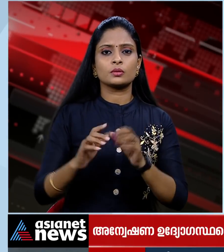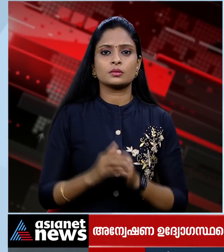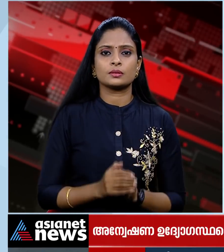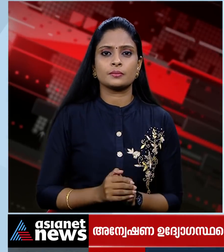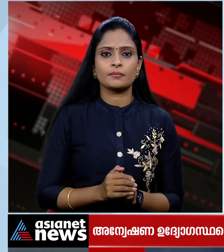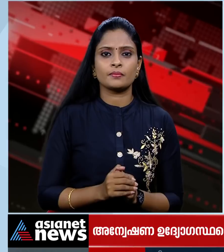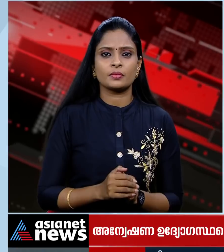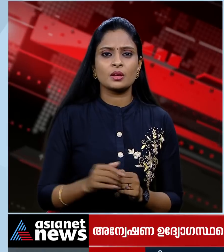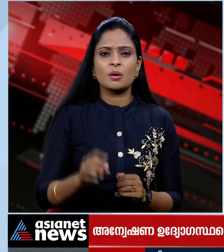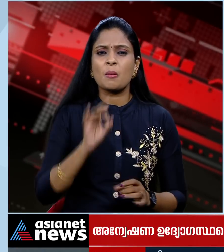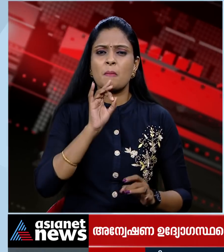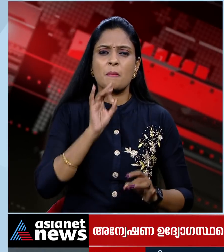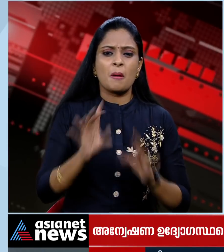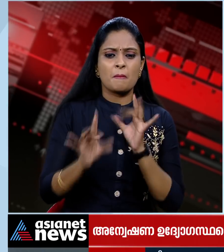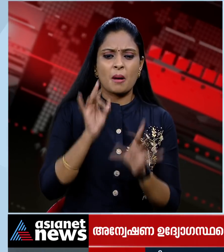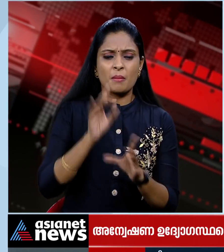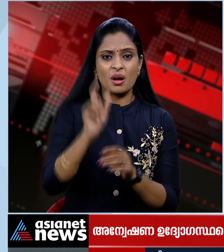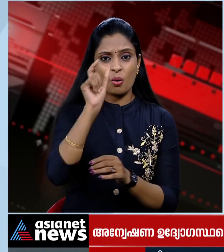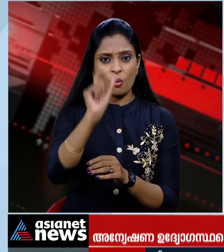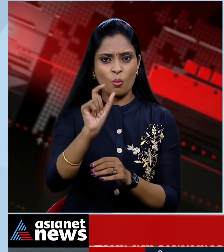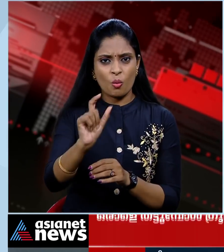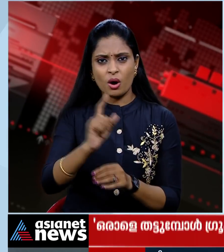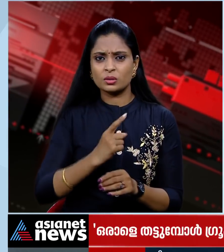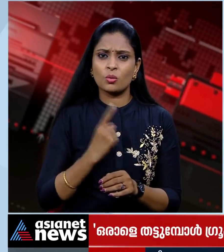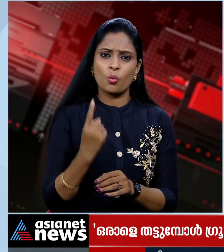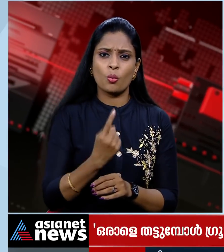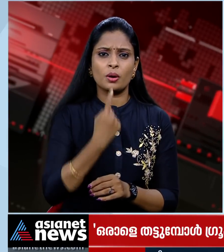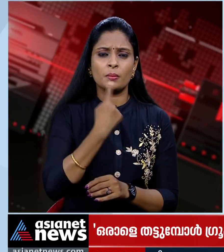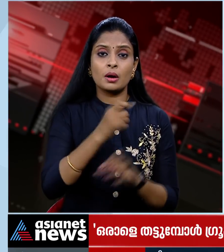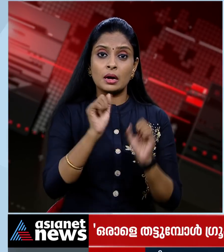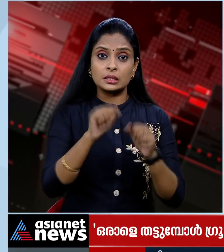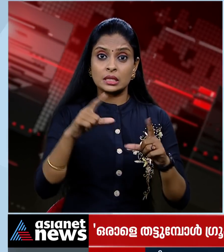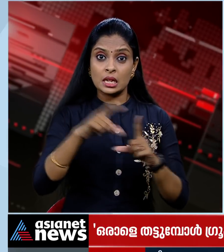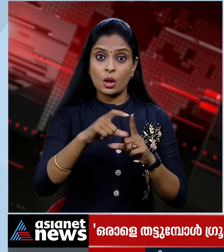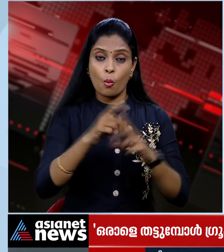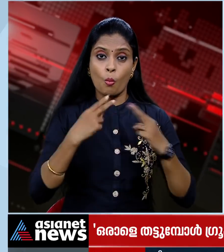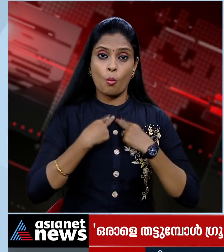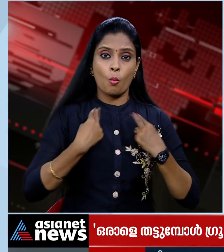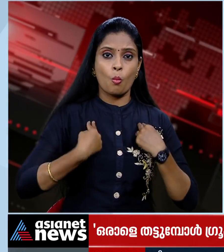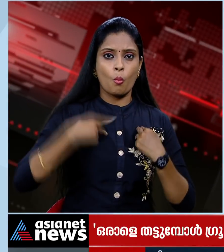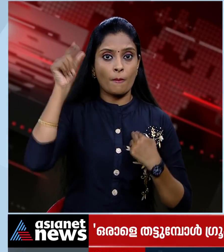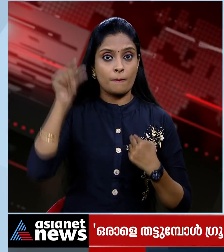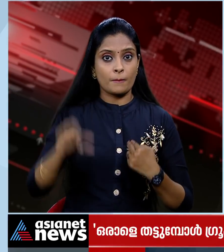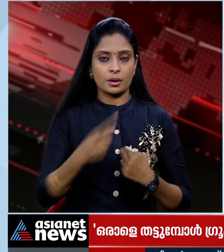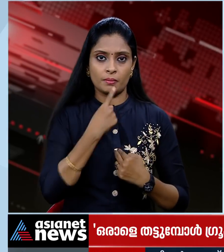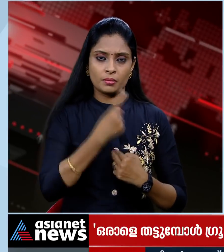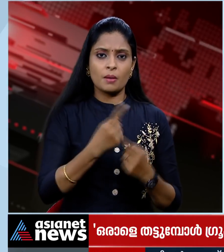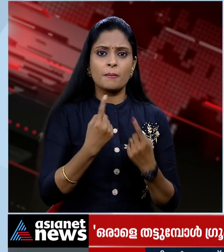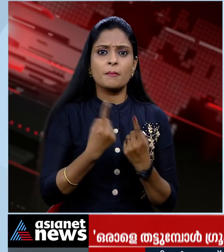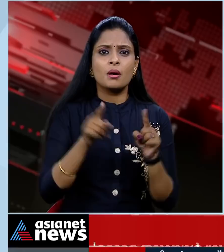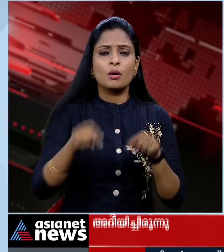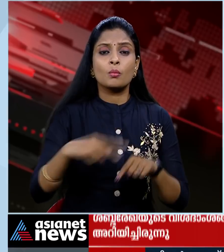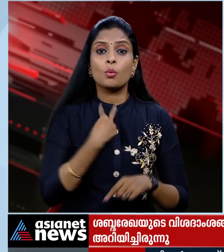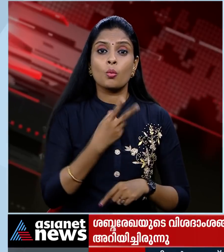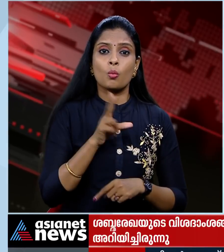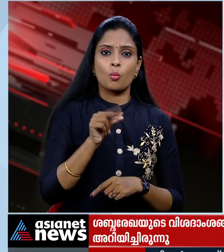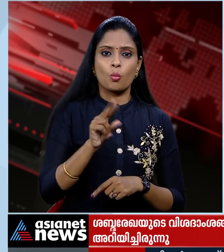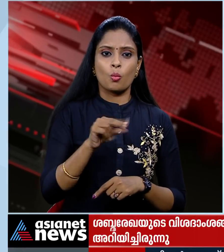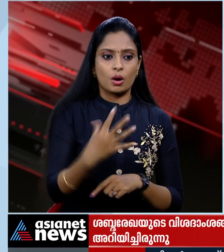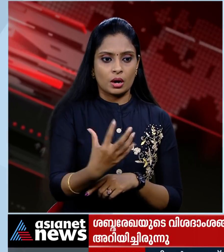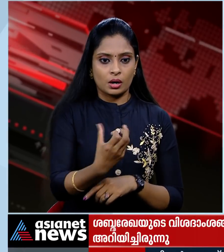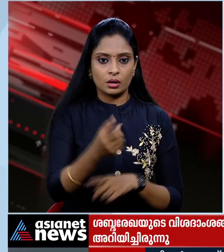വെറും ശാപവചനങ്ങളാണ് ദിലീപ് പറഞ്ഞതെന്നായിരുന്നു ദിലീപിന്റെ അഭിഭാഷകൻ കോടതിയിൽ വാദിച്ചത്. ഇപ്പോൾ ഈ ശബ്ദരേഖ പുറത്തു വരുമ്പോൾ